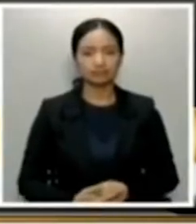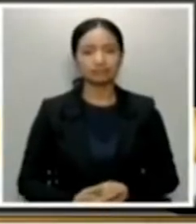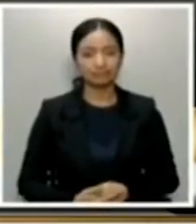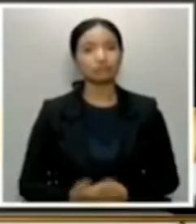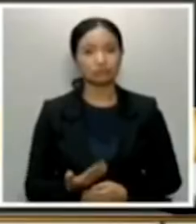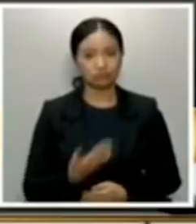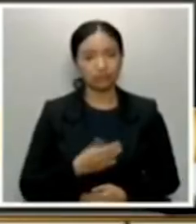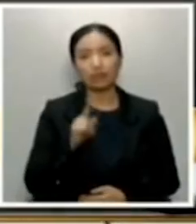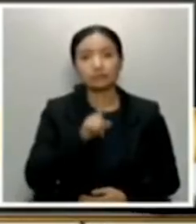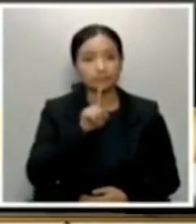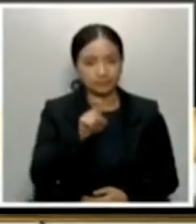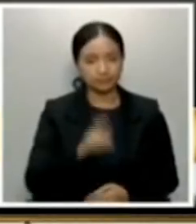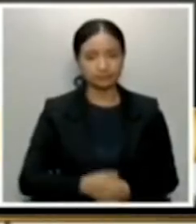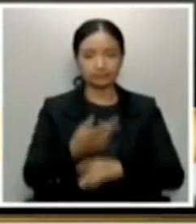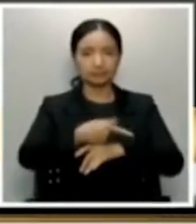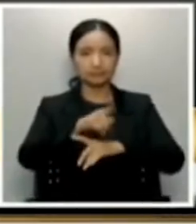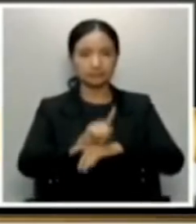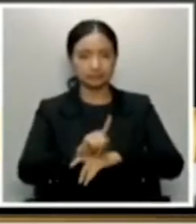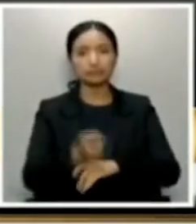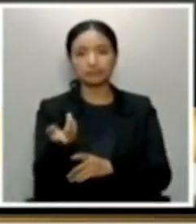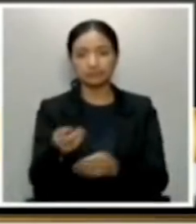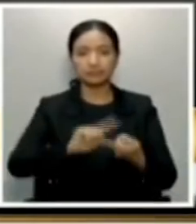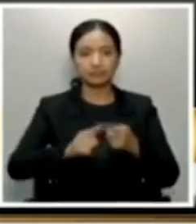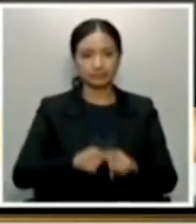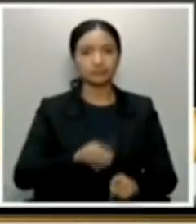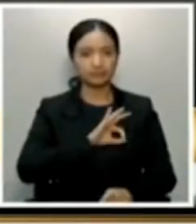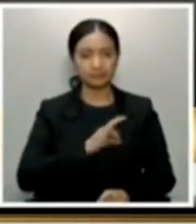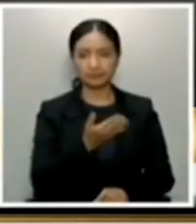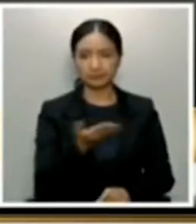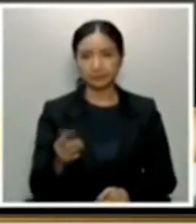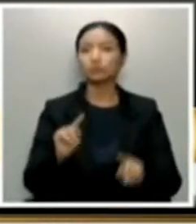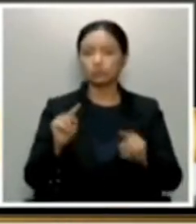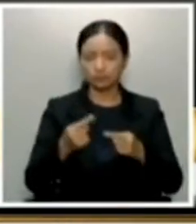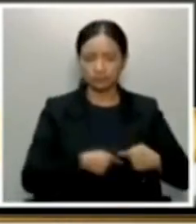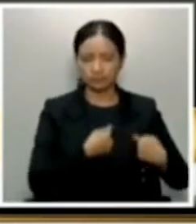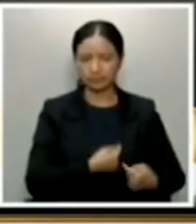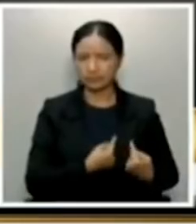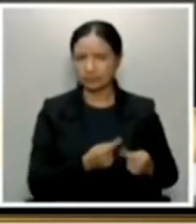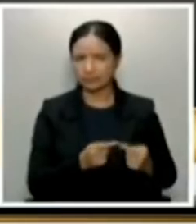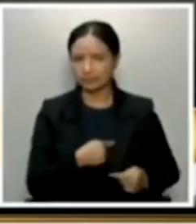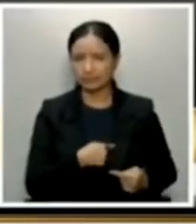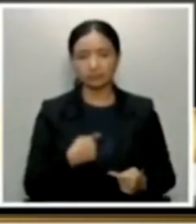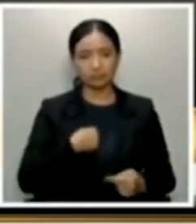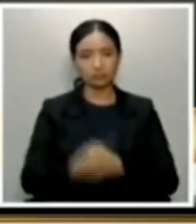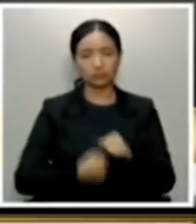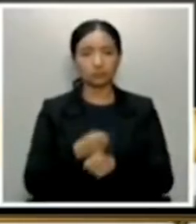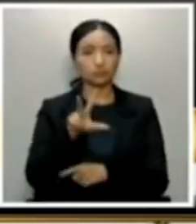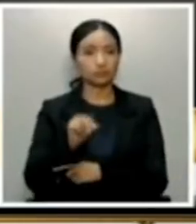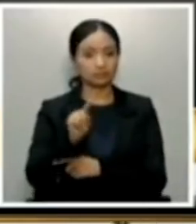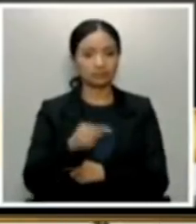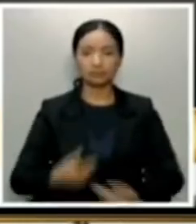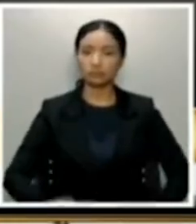อนอื่นดิฉันขอถามท่านประธานแล้วก็เพื่อนสมาชิกในที่นี้ให้ท่านตอบในใจนะคะดิฉันอายุ31ปี